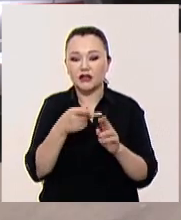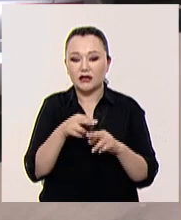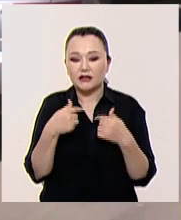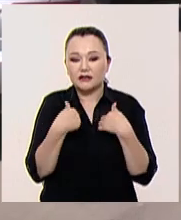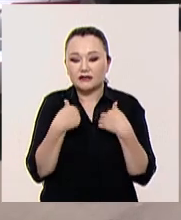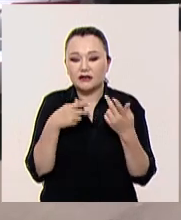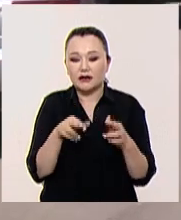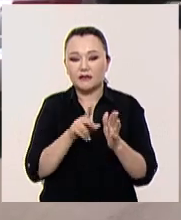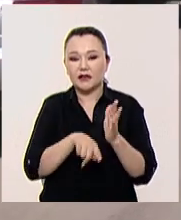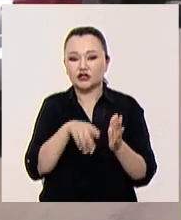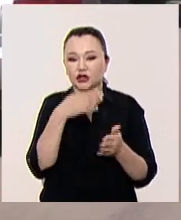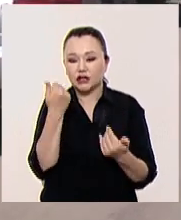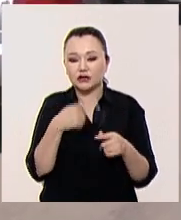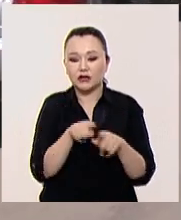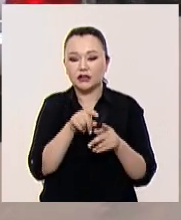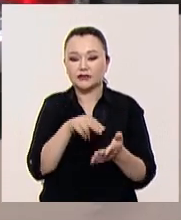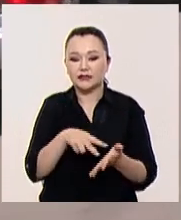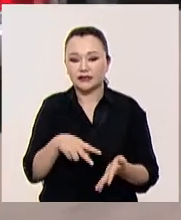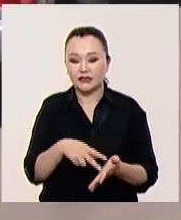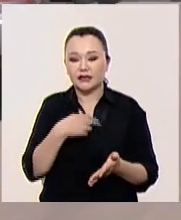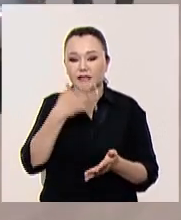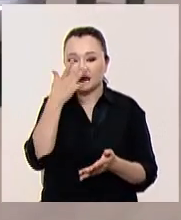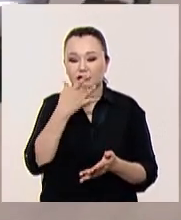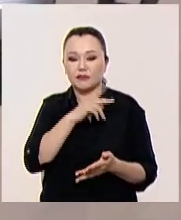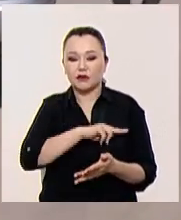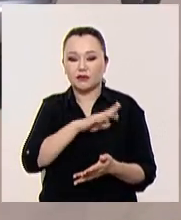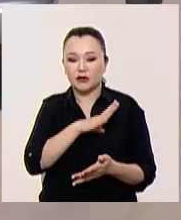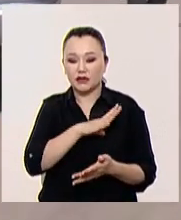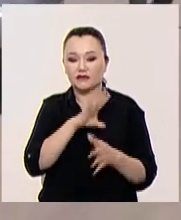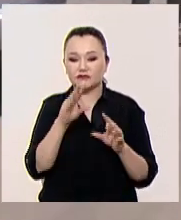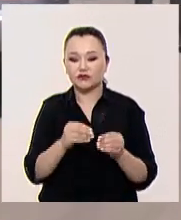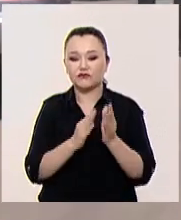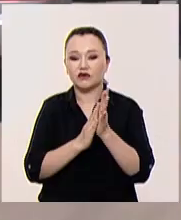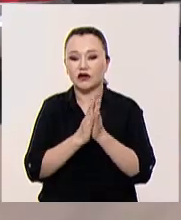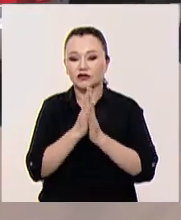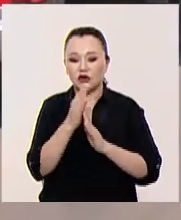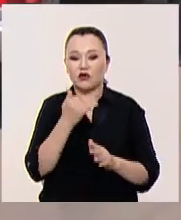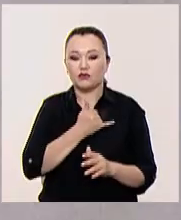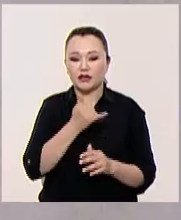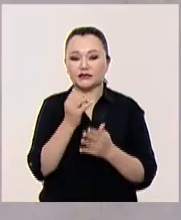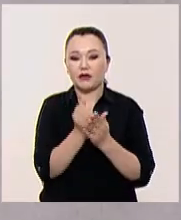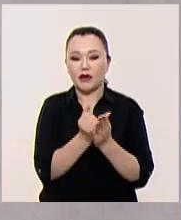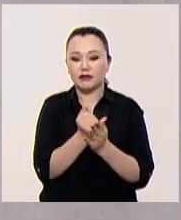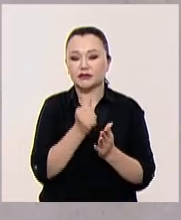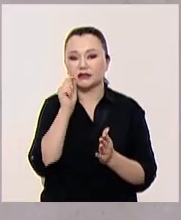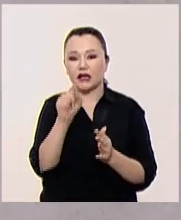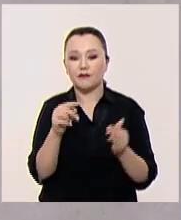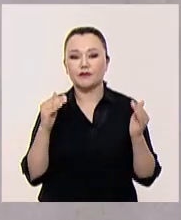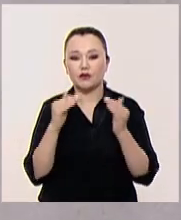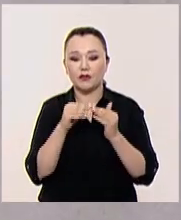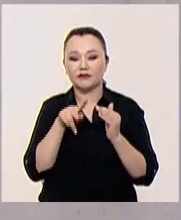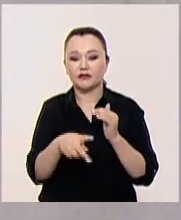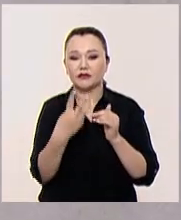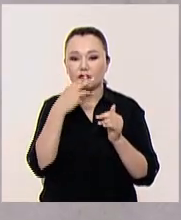конечно. При таких ценах я летом работал, все это выращивал, и у меня запасы там. В 2003